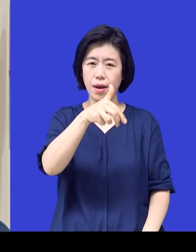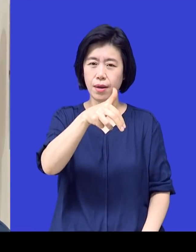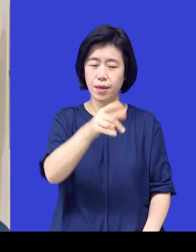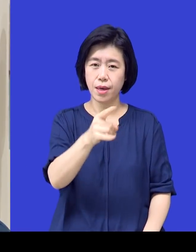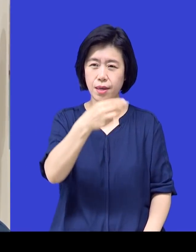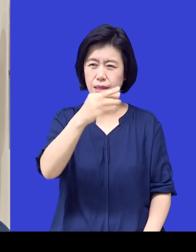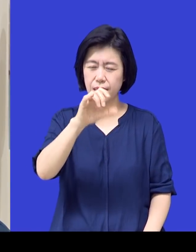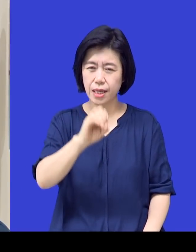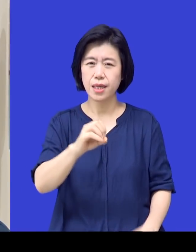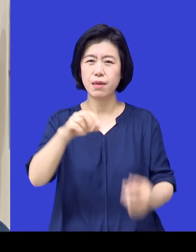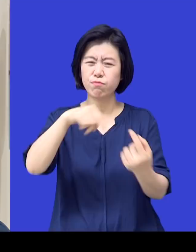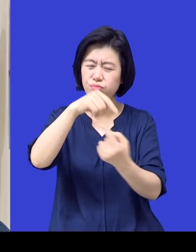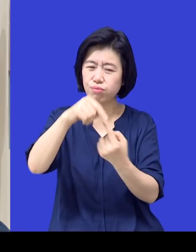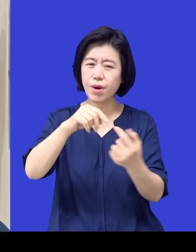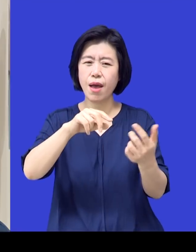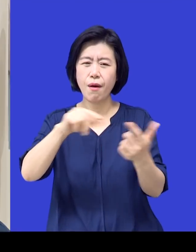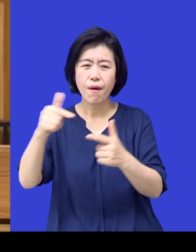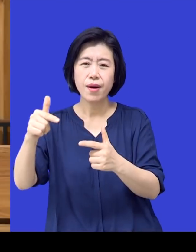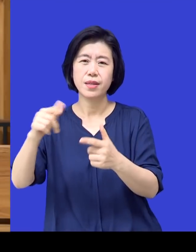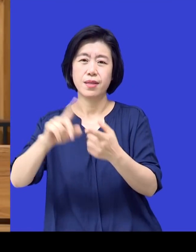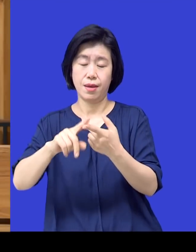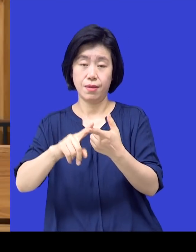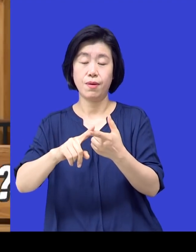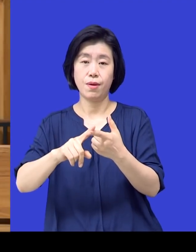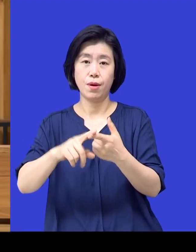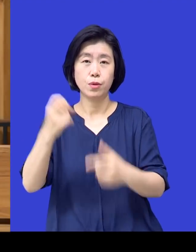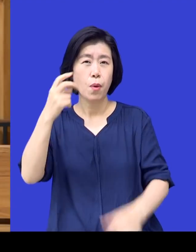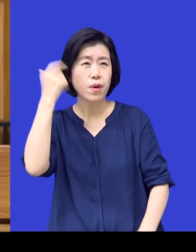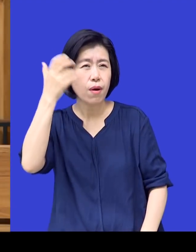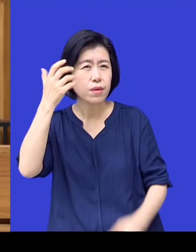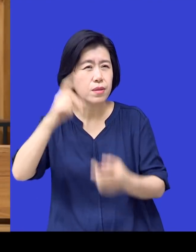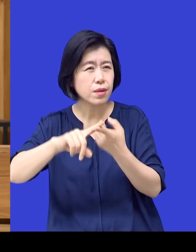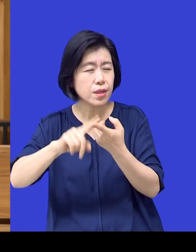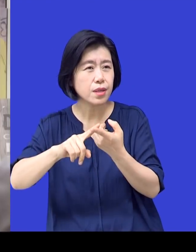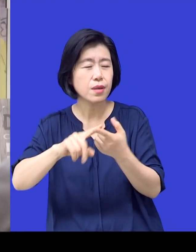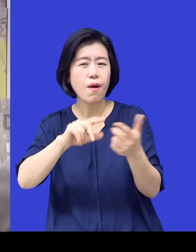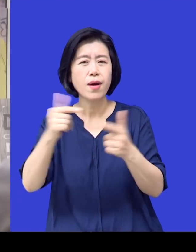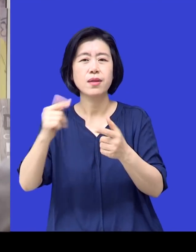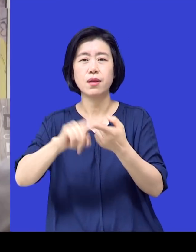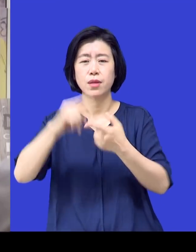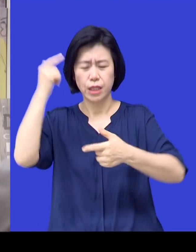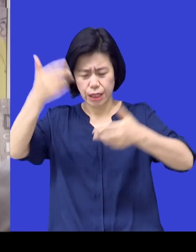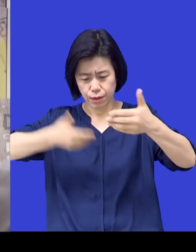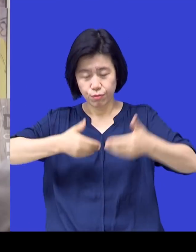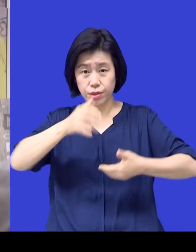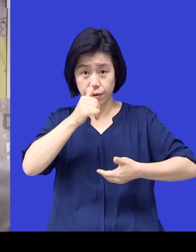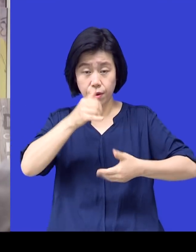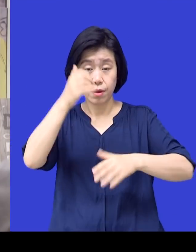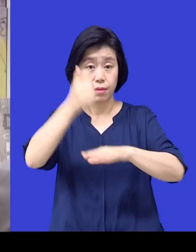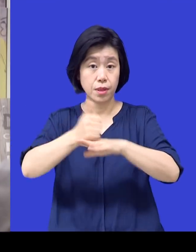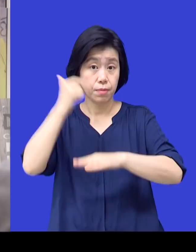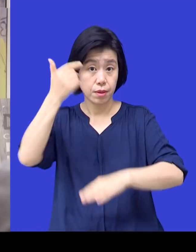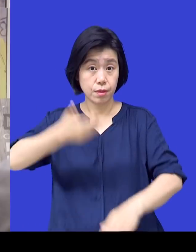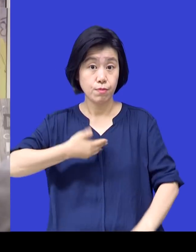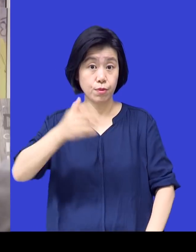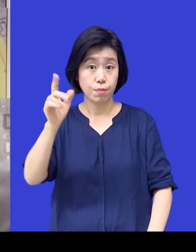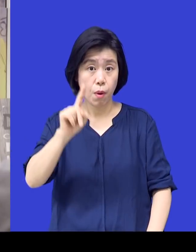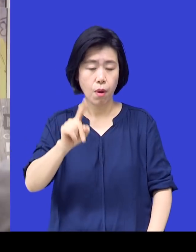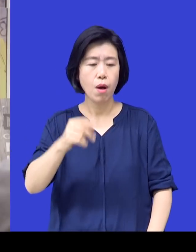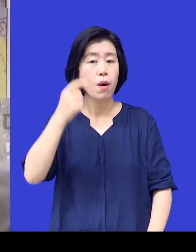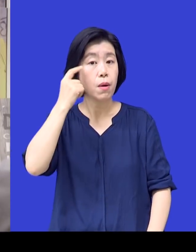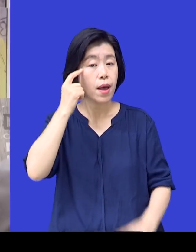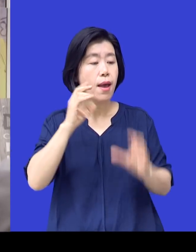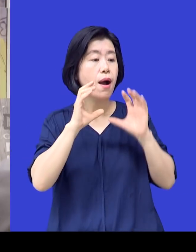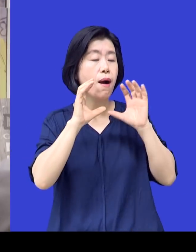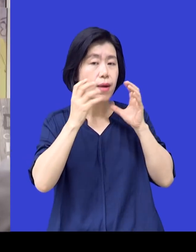경영, 뭐 마지막이 영적인 부분이었어요. 왜 어린이냐? 왜 성인도 아니고 청년도 아니고 어린이냐? 그것도 네.